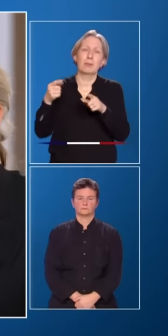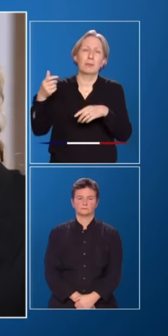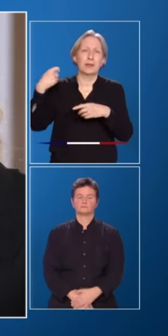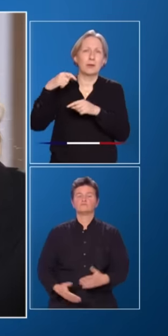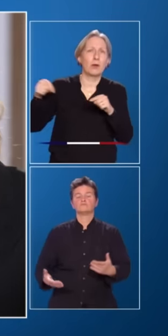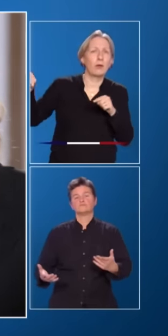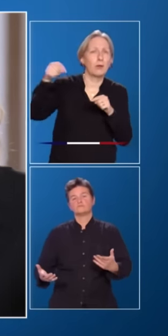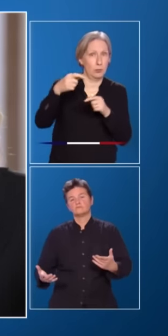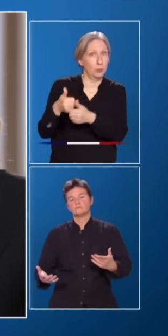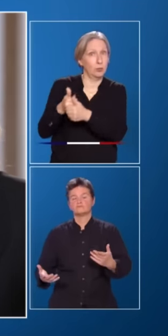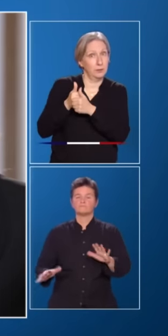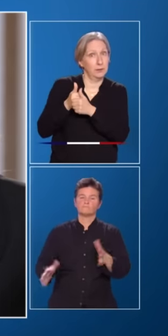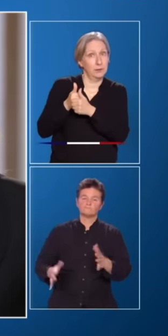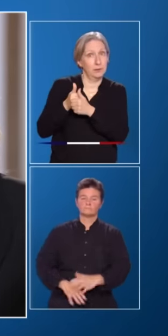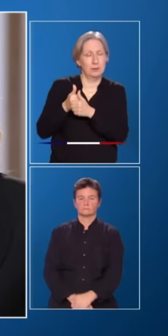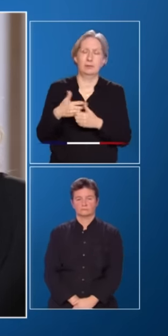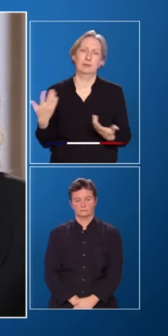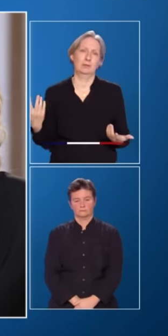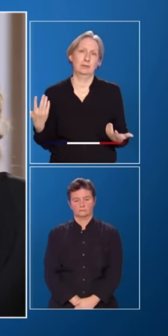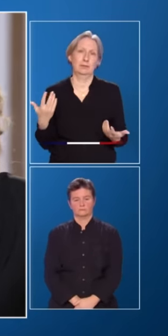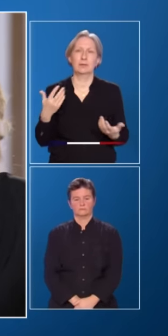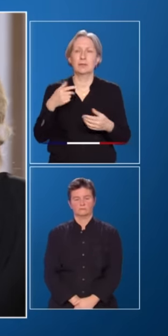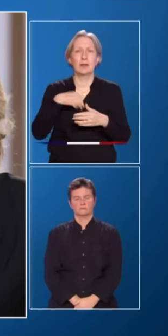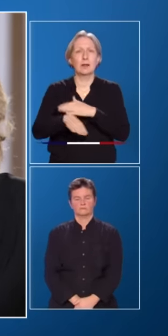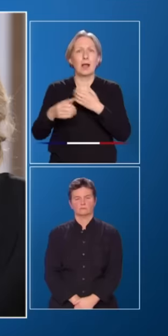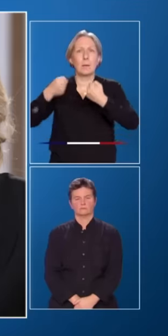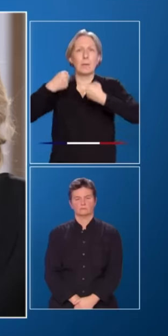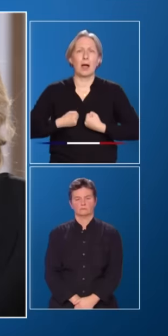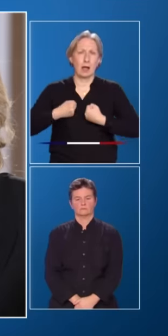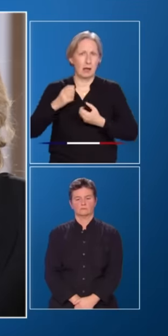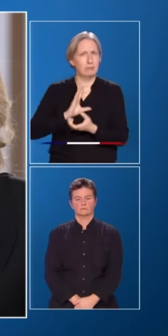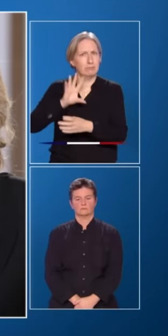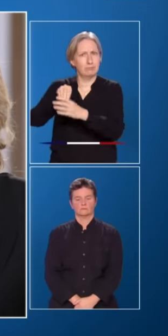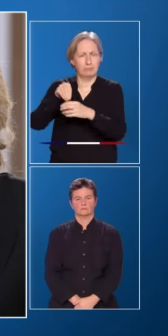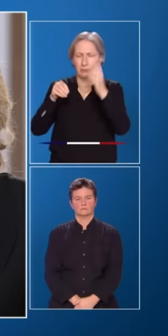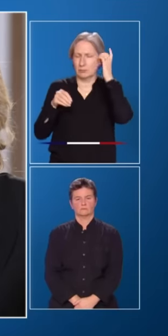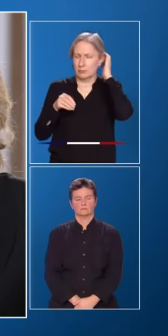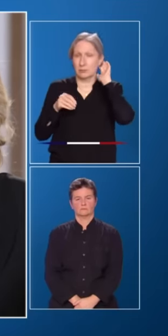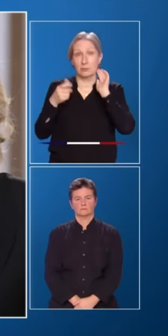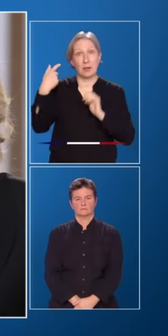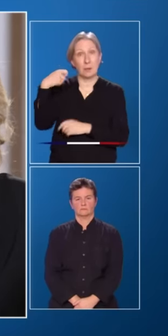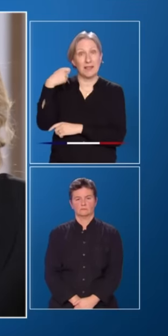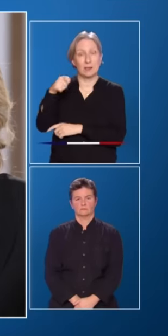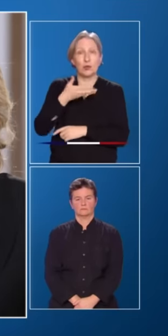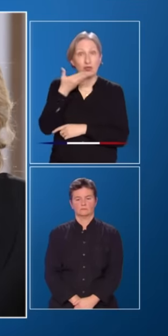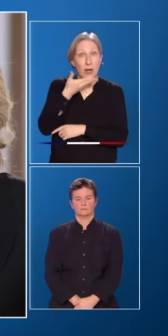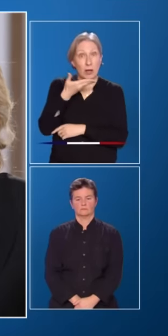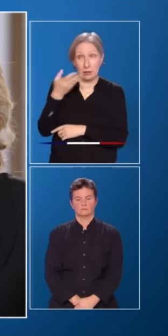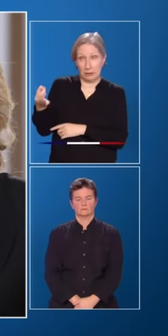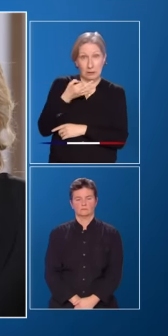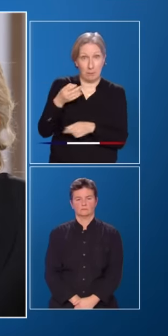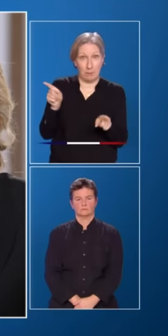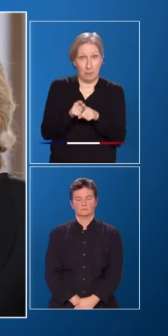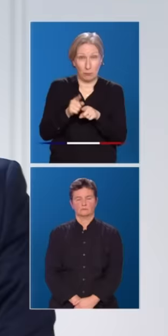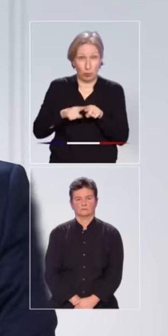J'étais quelques jours après, mais j'étais quelques jours après à Prague, à côté de moi, le président tchèque a dit exactement